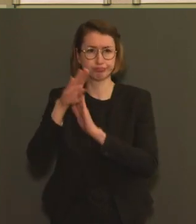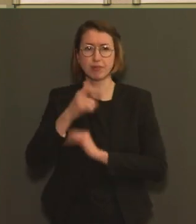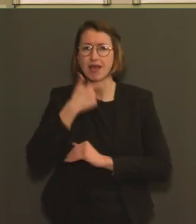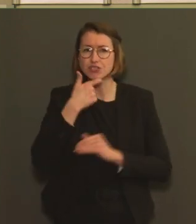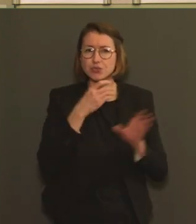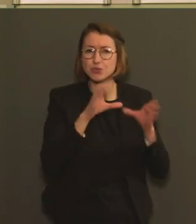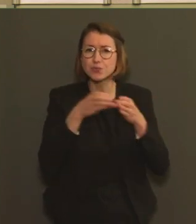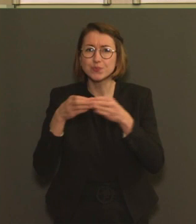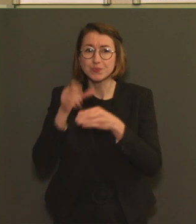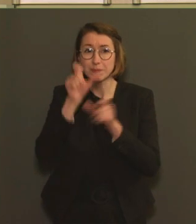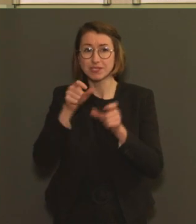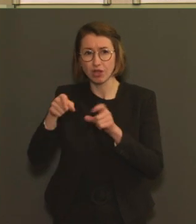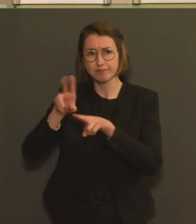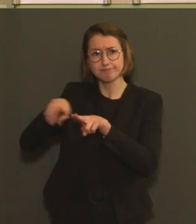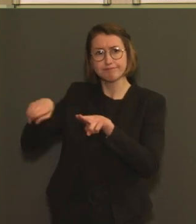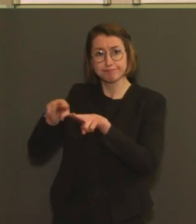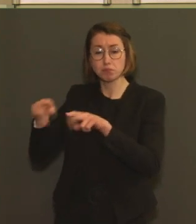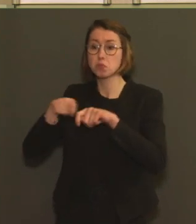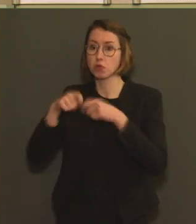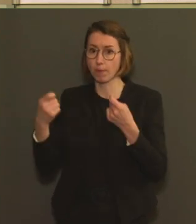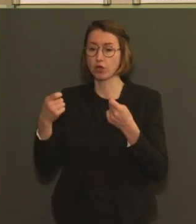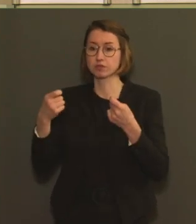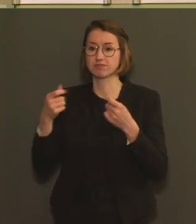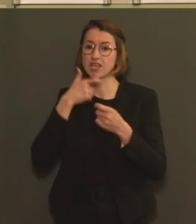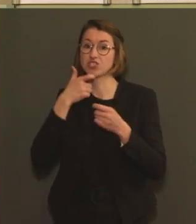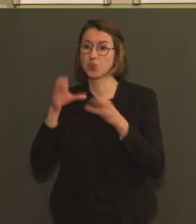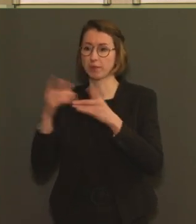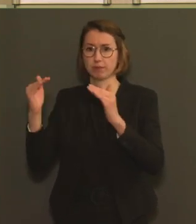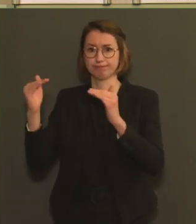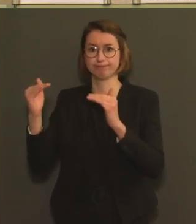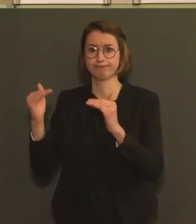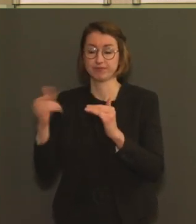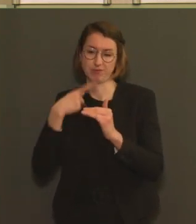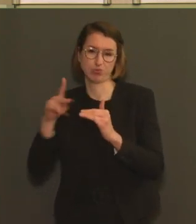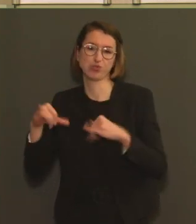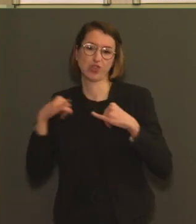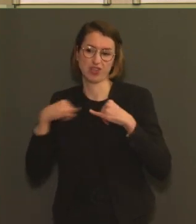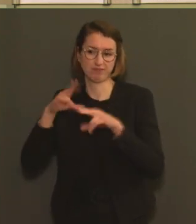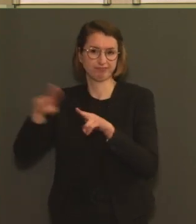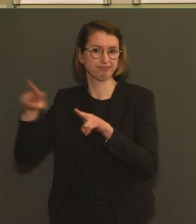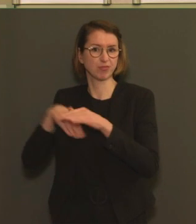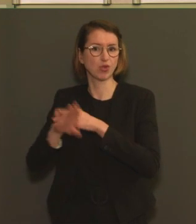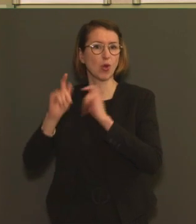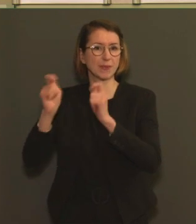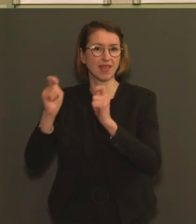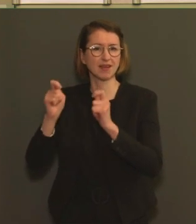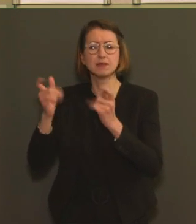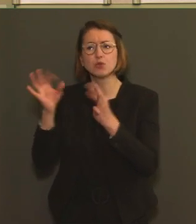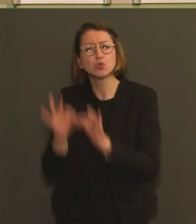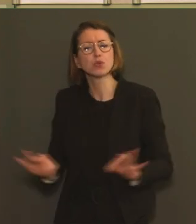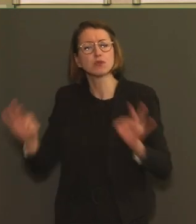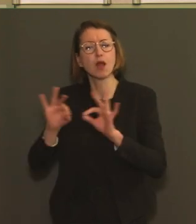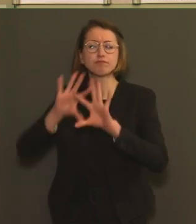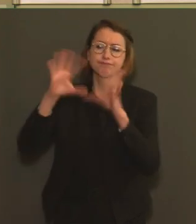à celui qu'on a connu précédemment. Ceci nous amène à avoir actuellement 1941 patients hospitalisés